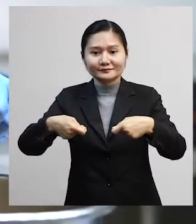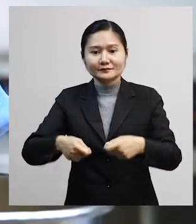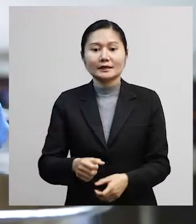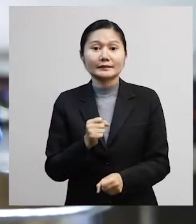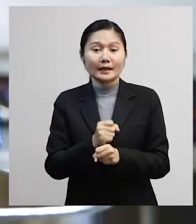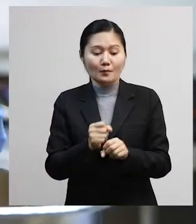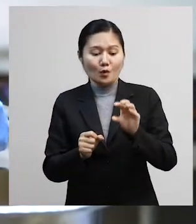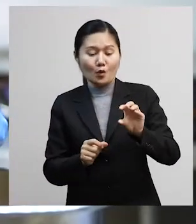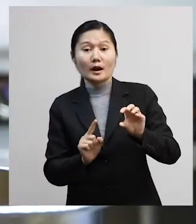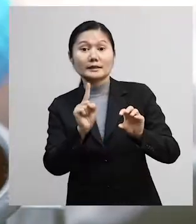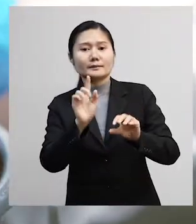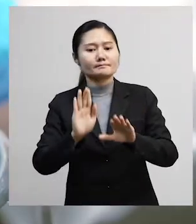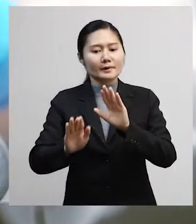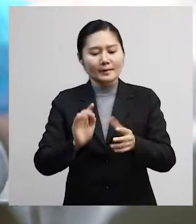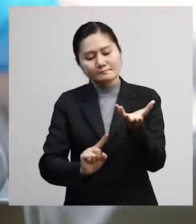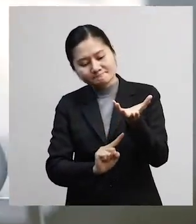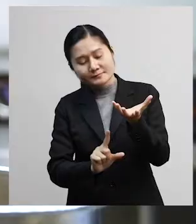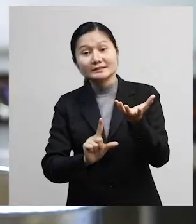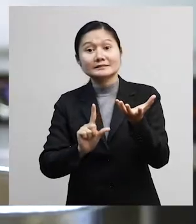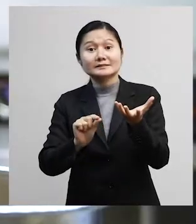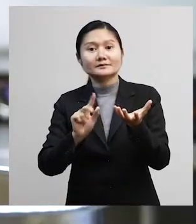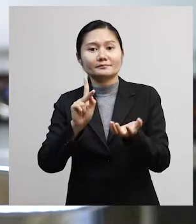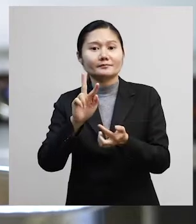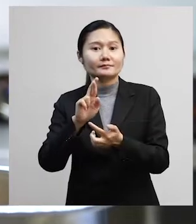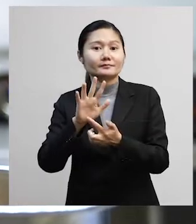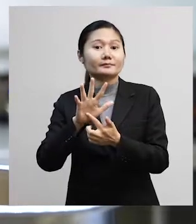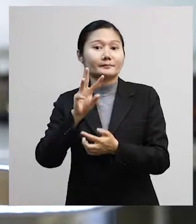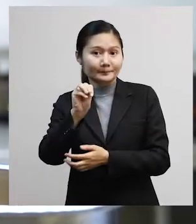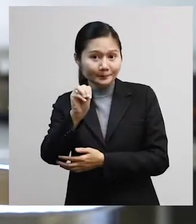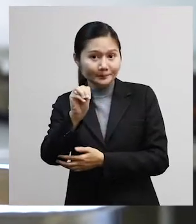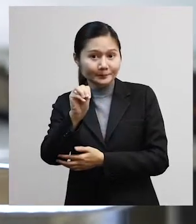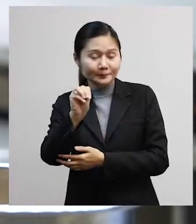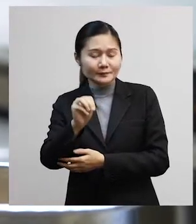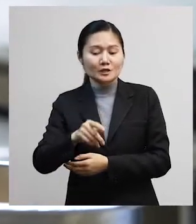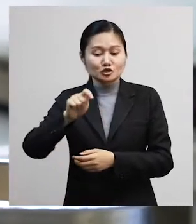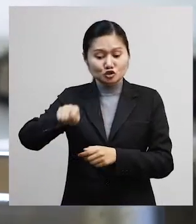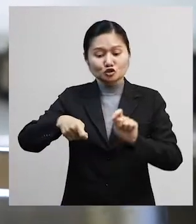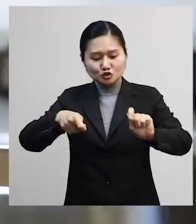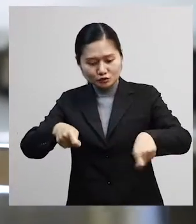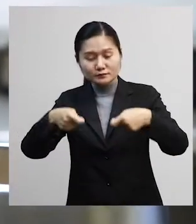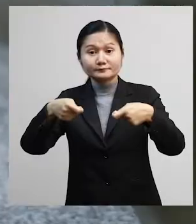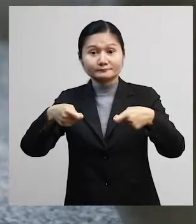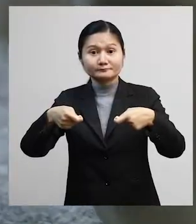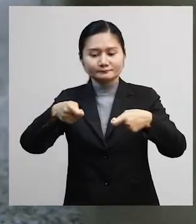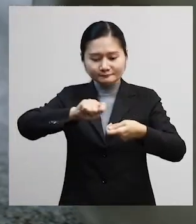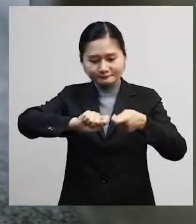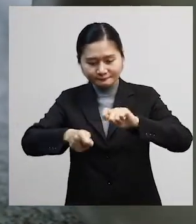ชิ้นหนึ่งประมาณสัก20กรัมนะคะก็สามารถที่จะใช้ช้อน2คันเนี่ยค่ะตักขึ้นมา